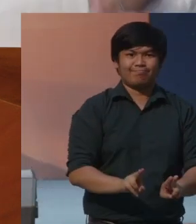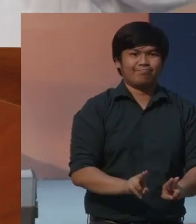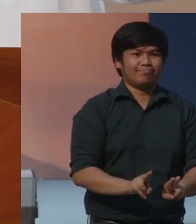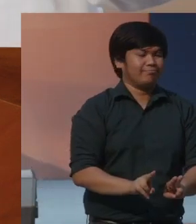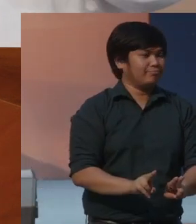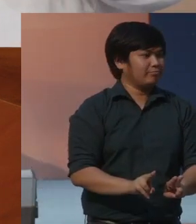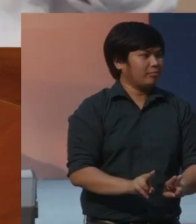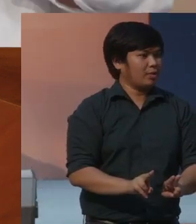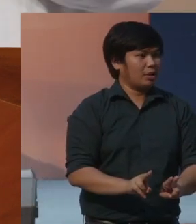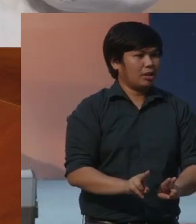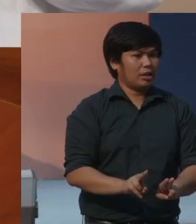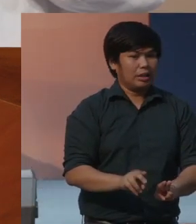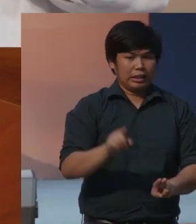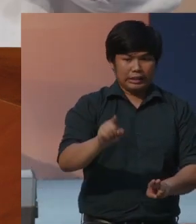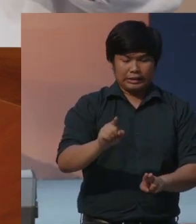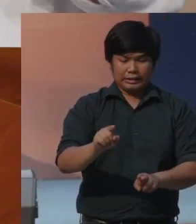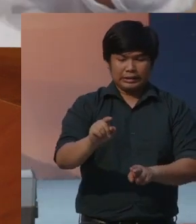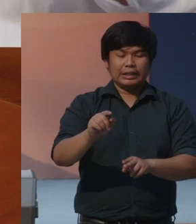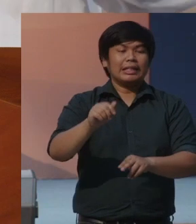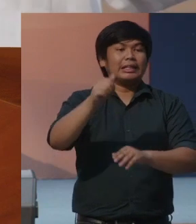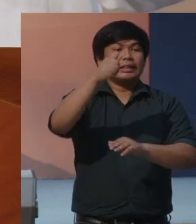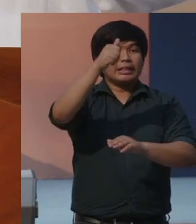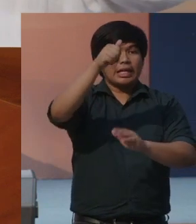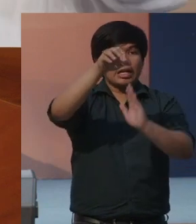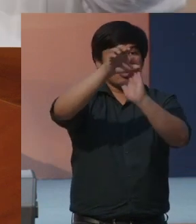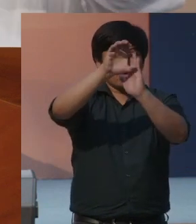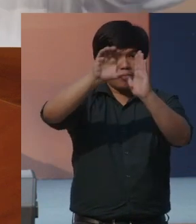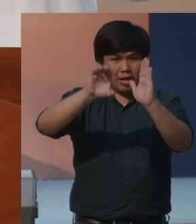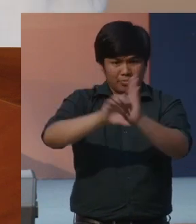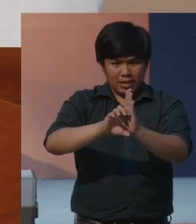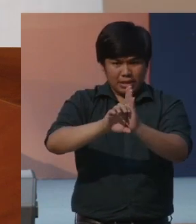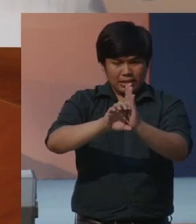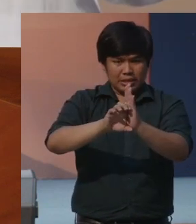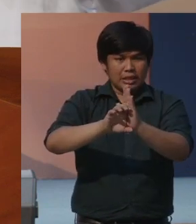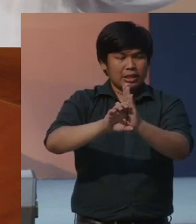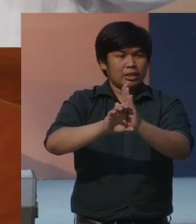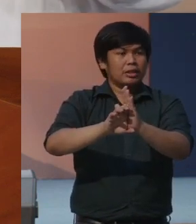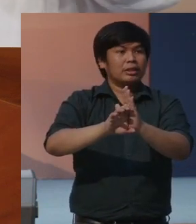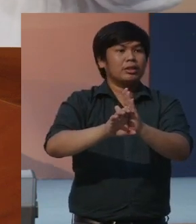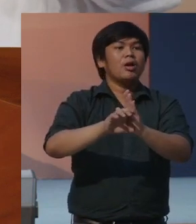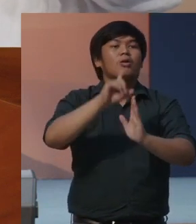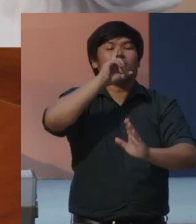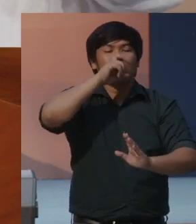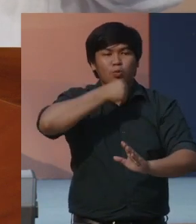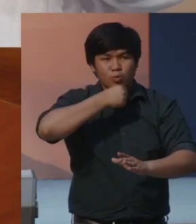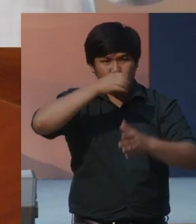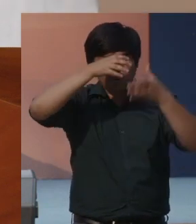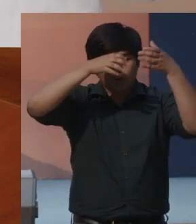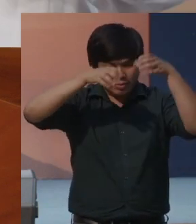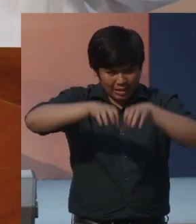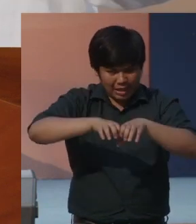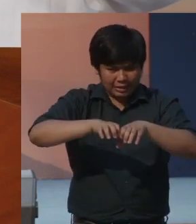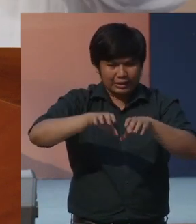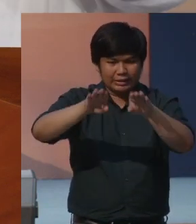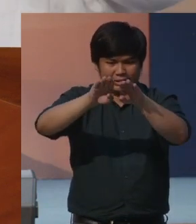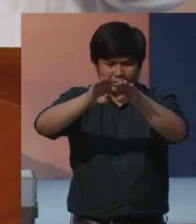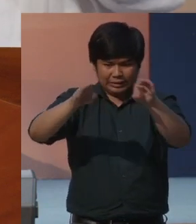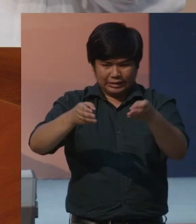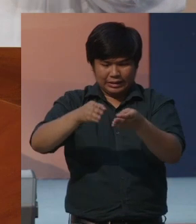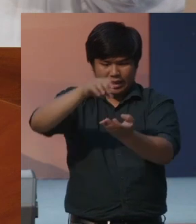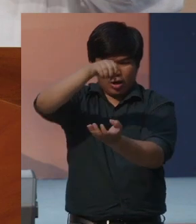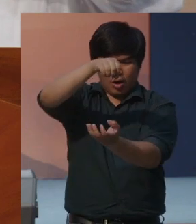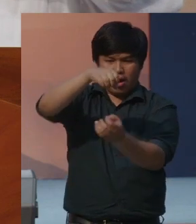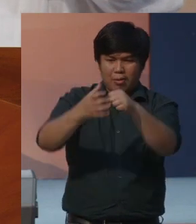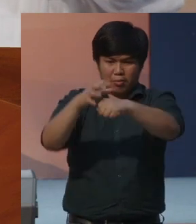ang nasa loob noon, yung 10 Commandments, at yung po ang simbolo ng Old Covenant. Pangako ng Diyos sa